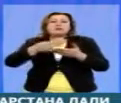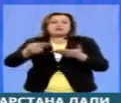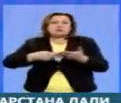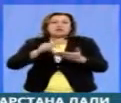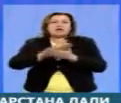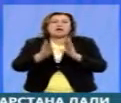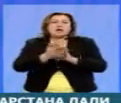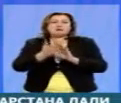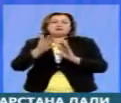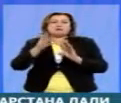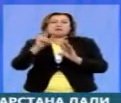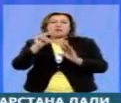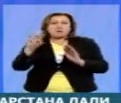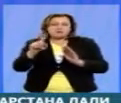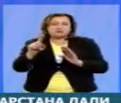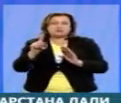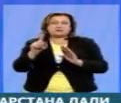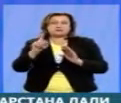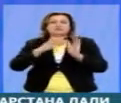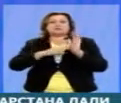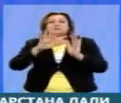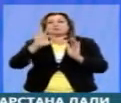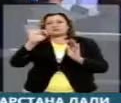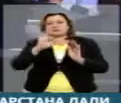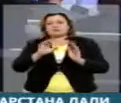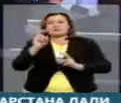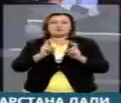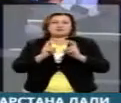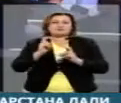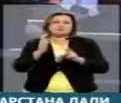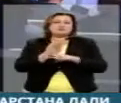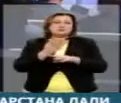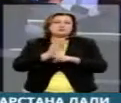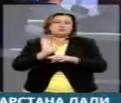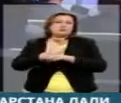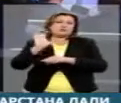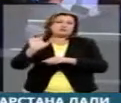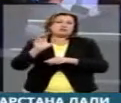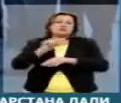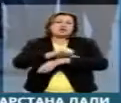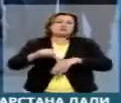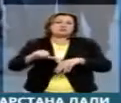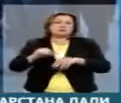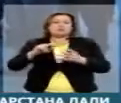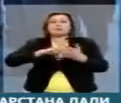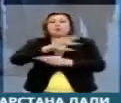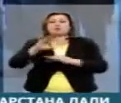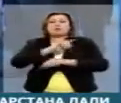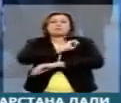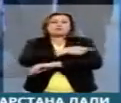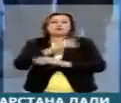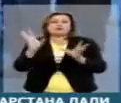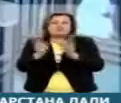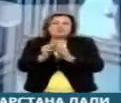КАМАЗом долгосрочного автоэк-контракта 95% производимой продукции будет направляться на экспорт. Проектная мощность